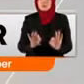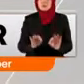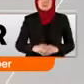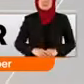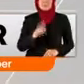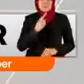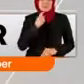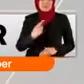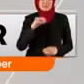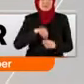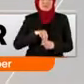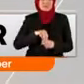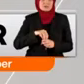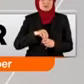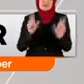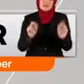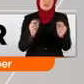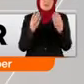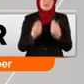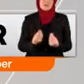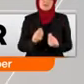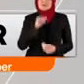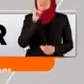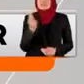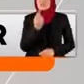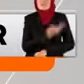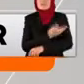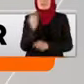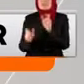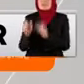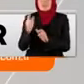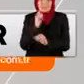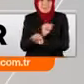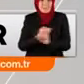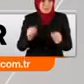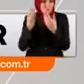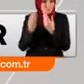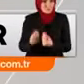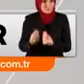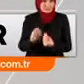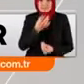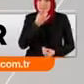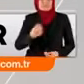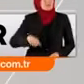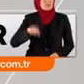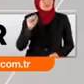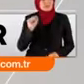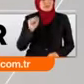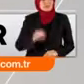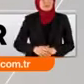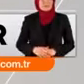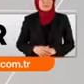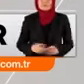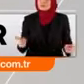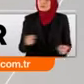bir yıl içerisinde tamamlanacak hiçbir vatandaşımızın mağdur olmasına müsaade etmeyecek